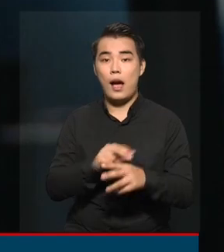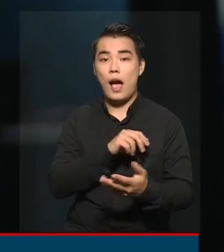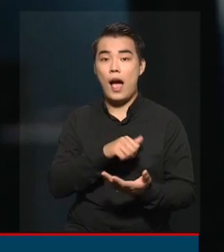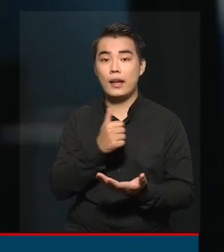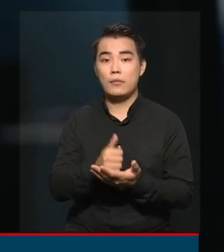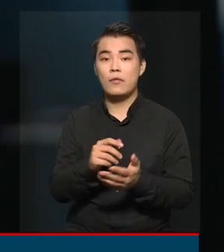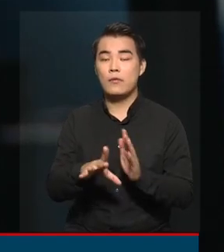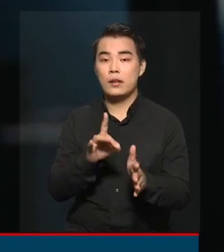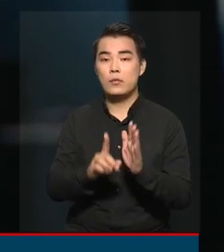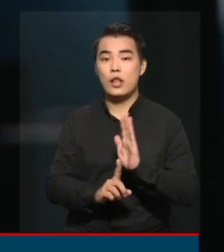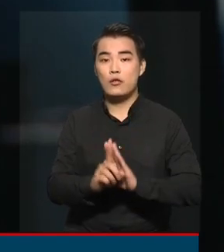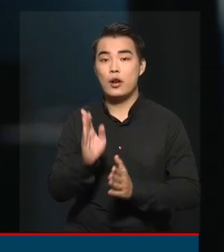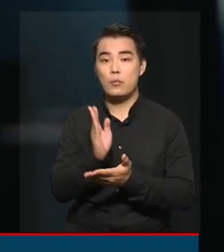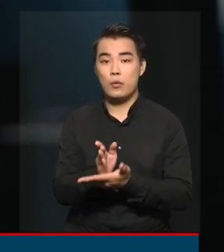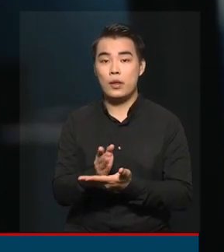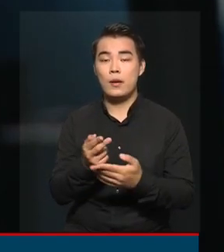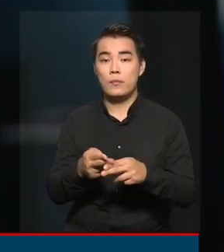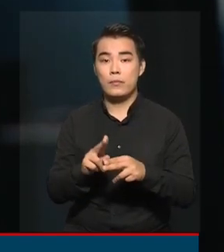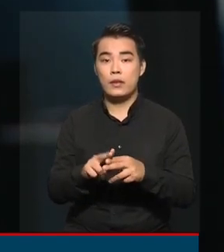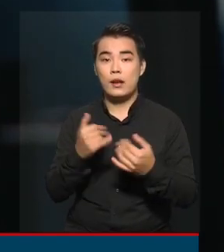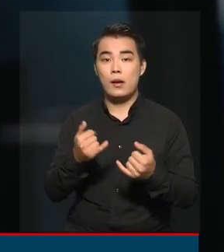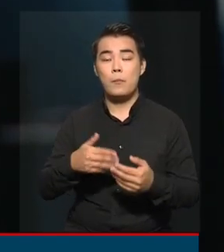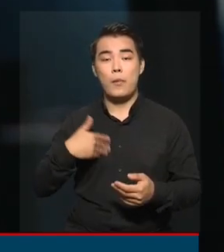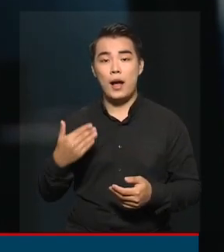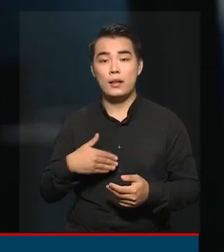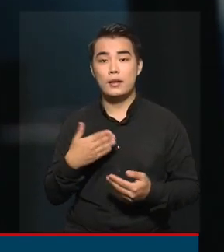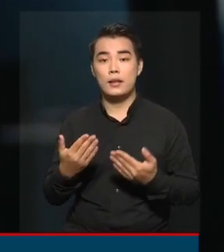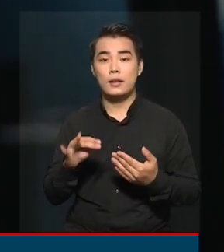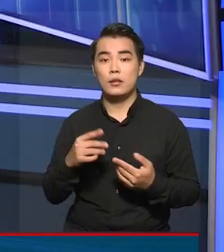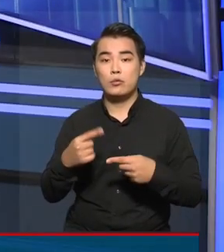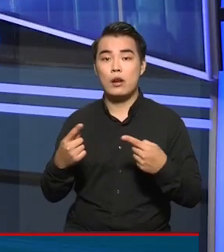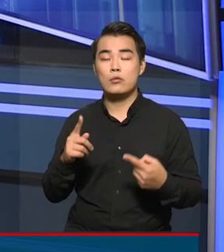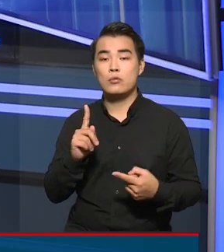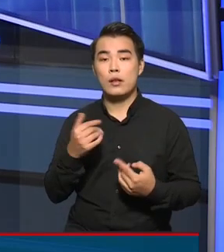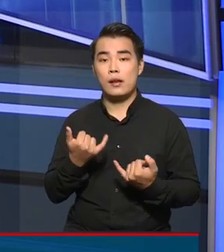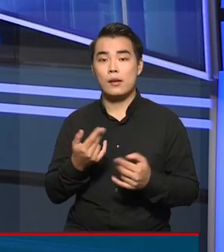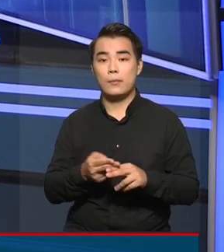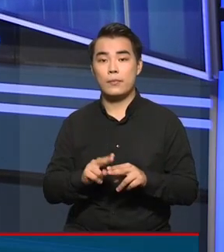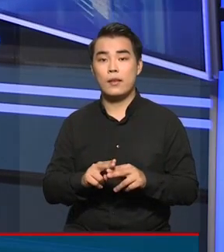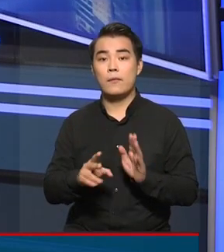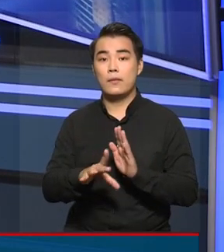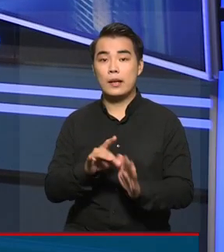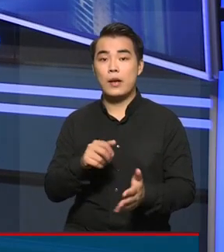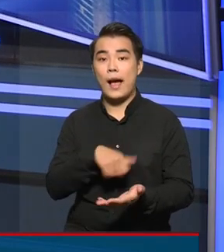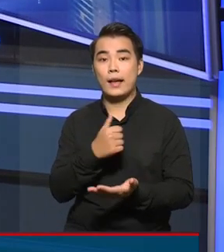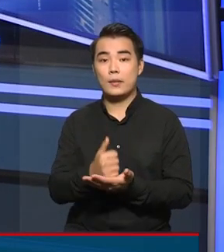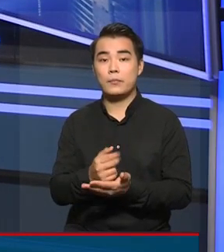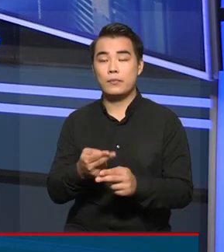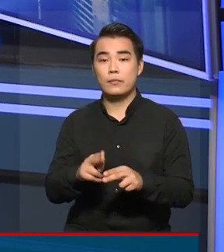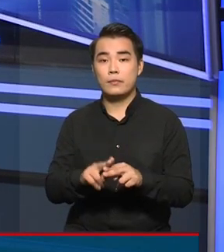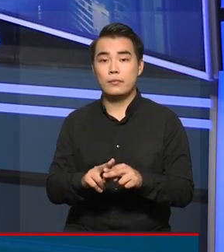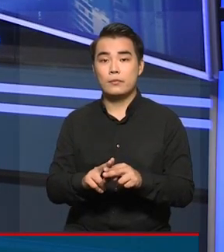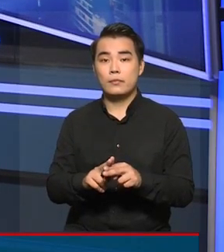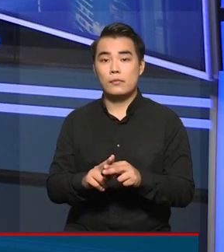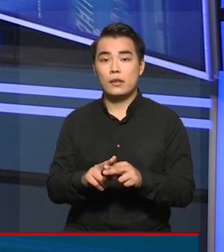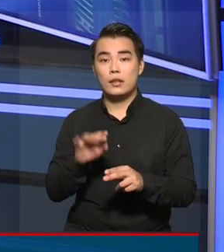сайлау басталып жатыр. Ал енді бұның тиімділігінің жаңағы қаншалықты жаңағы сайланған